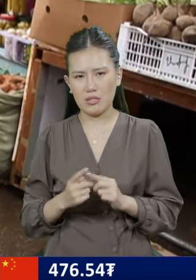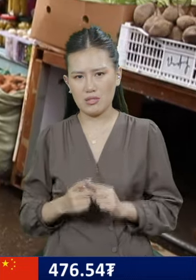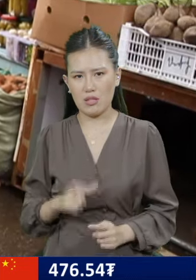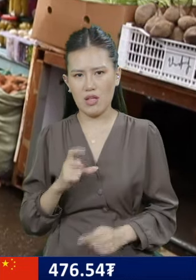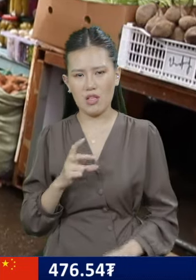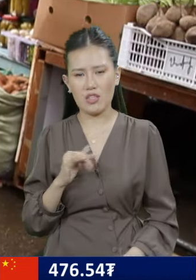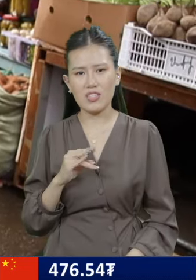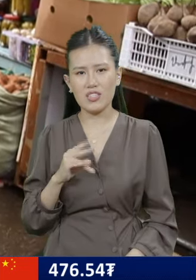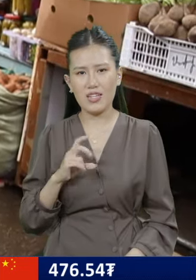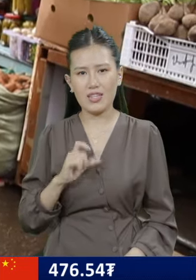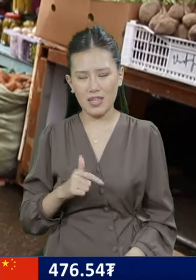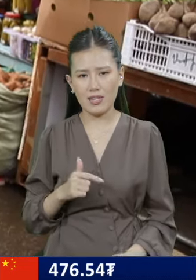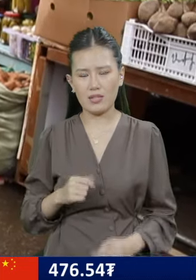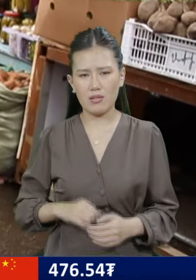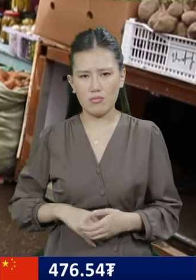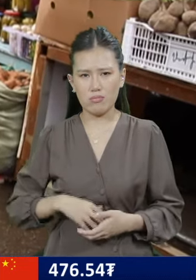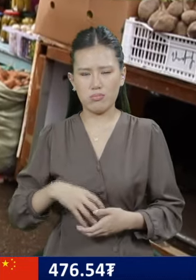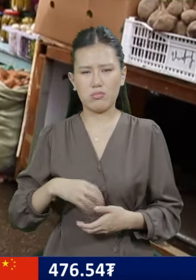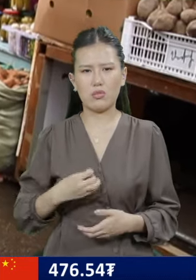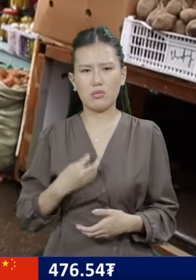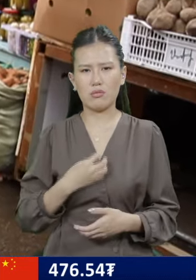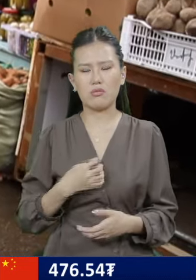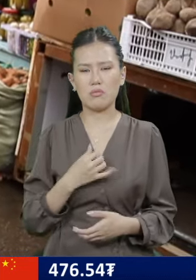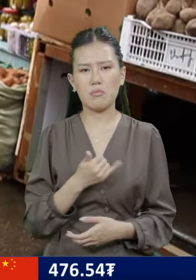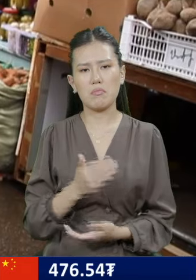гэдэс дүүрэх цээж хорсох мэдрэмжийг төрүүлдэг байна.